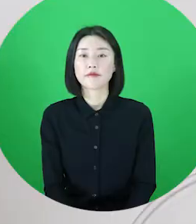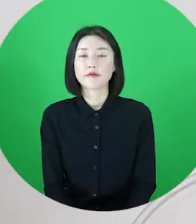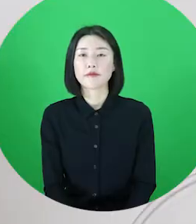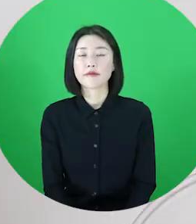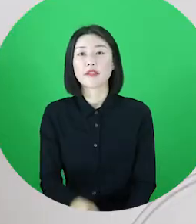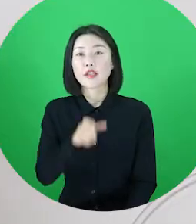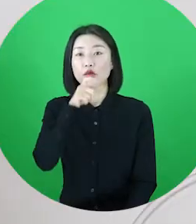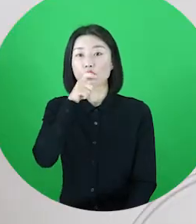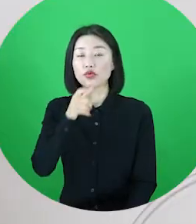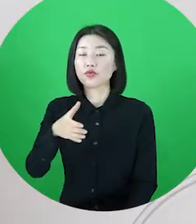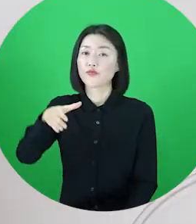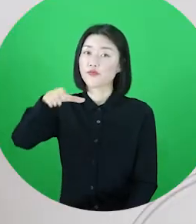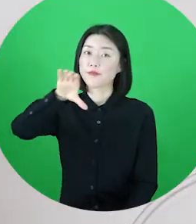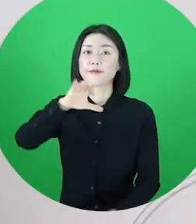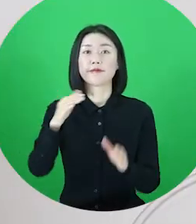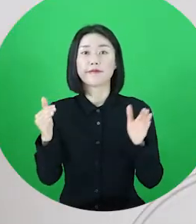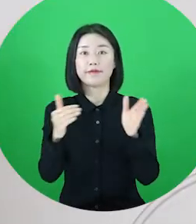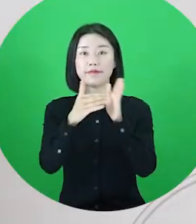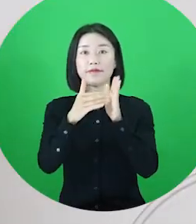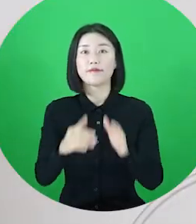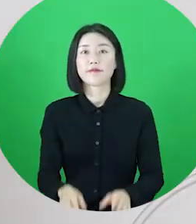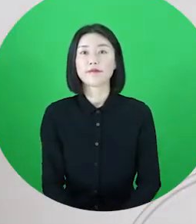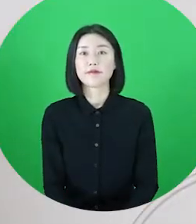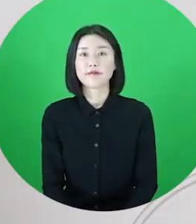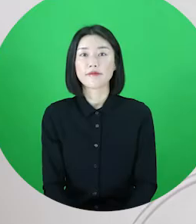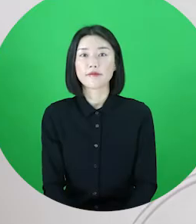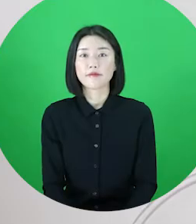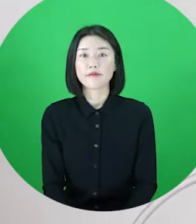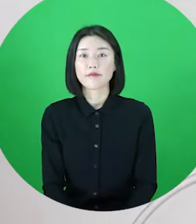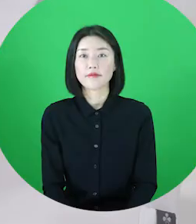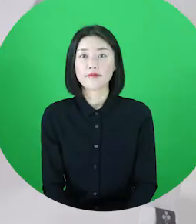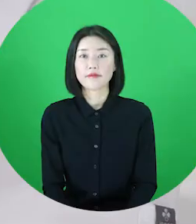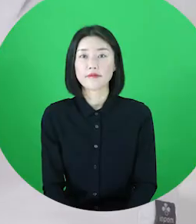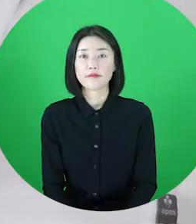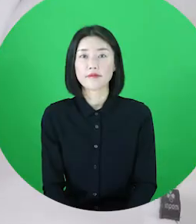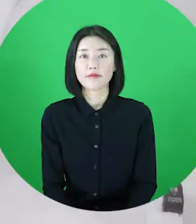이렇게 담아 보겠습니다.